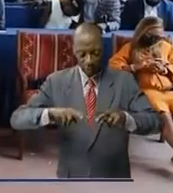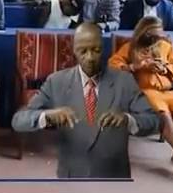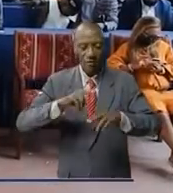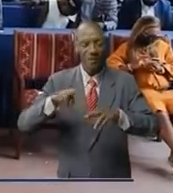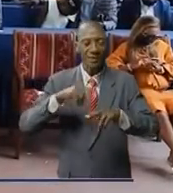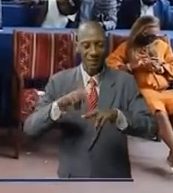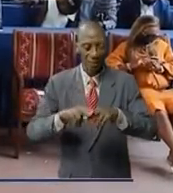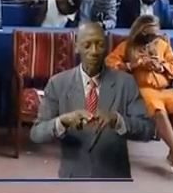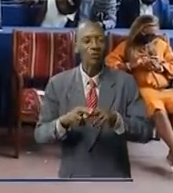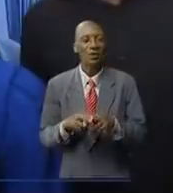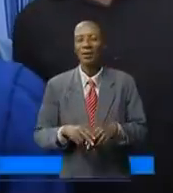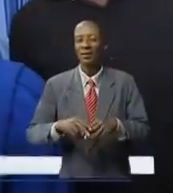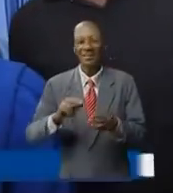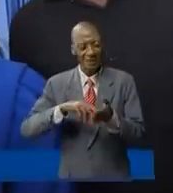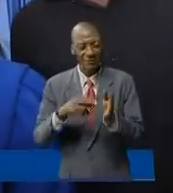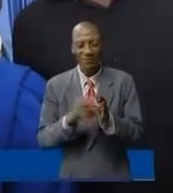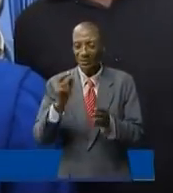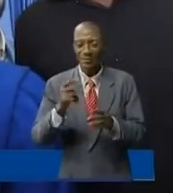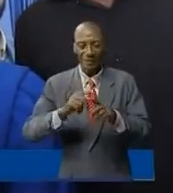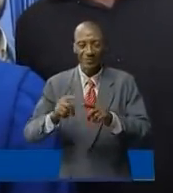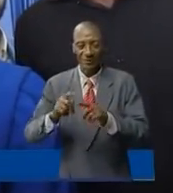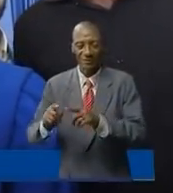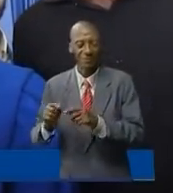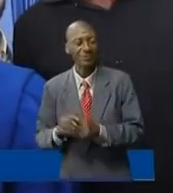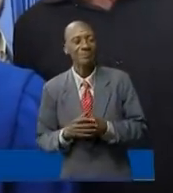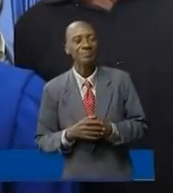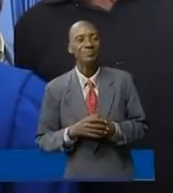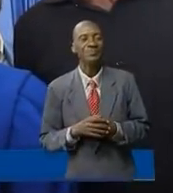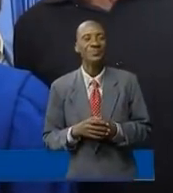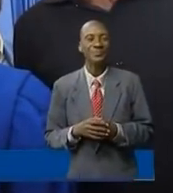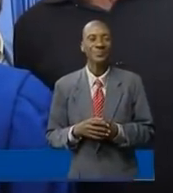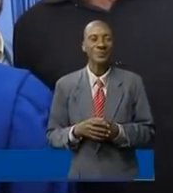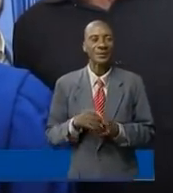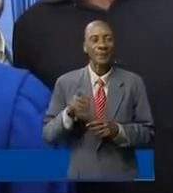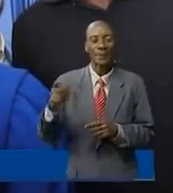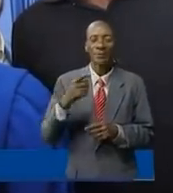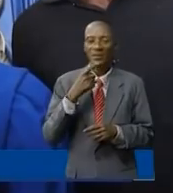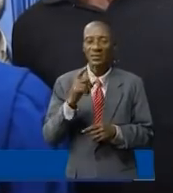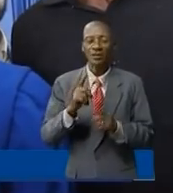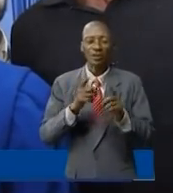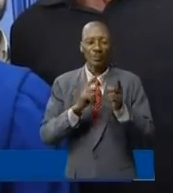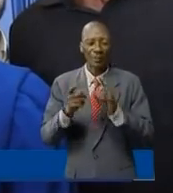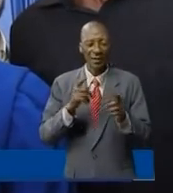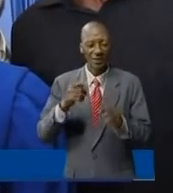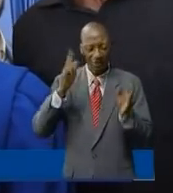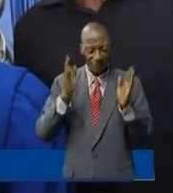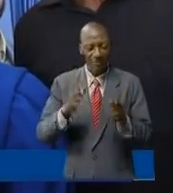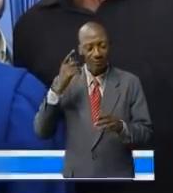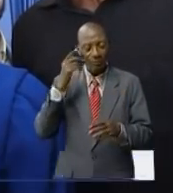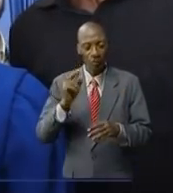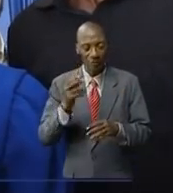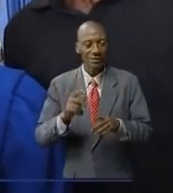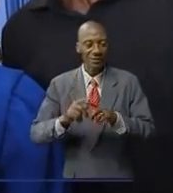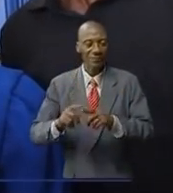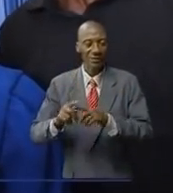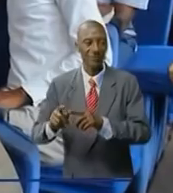des guerres au Nord Kivu ». La prédatocratie ici, qui se passe à l'est du pays, applique la violence dans l'accès aux